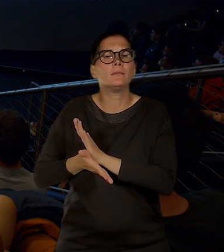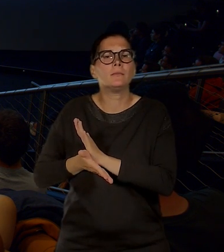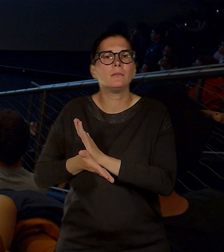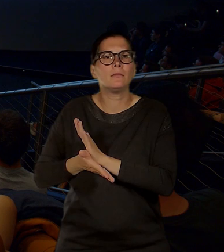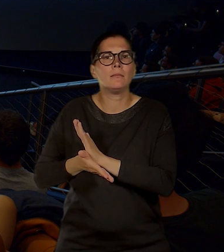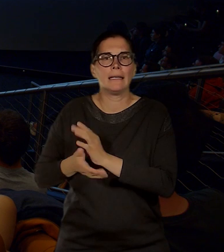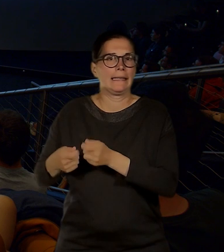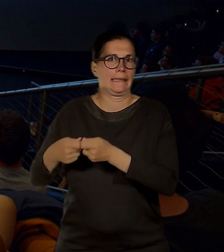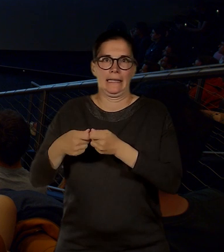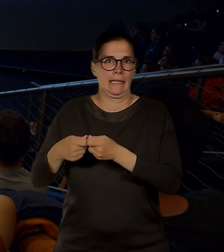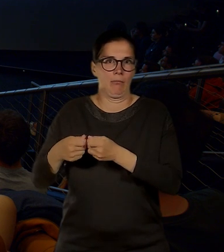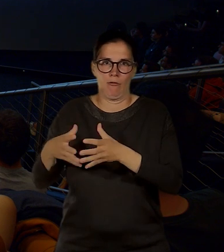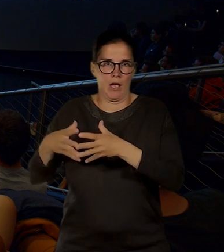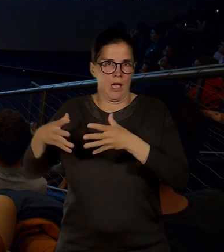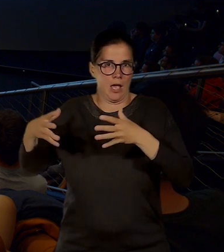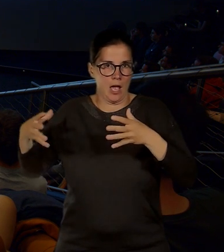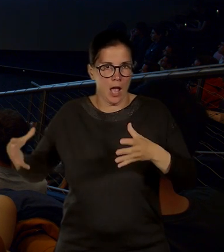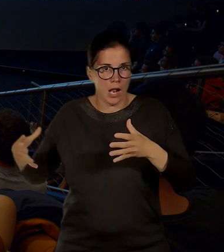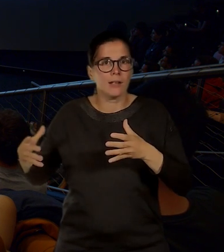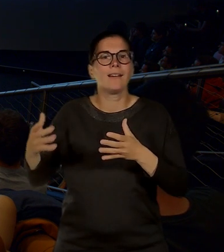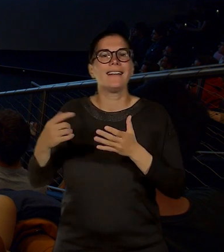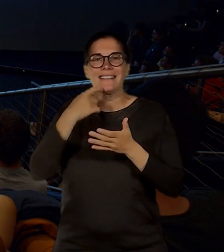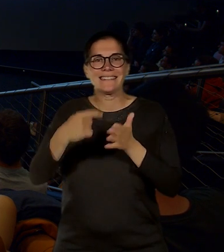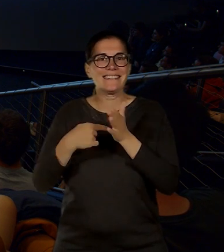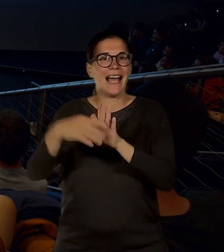za mnohem větší konstrukt. Tohle to je seznam lidí, co se